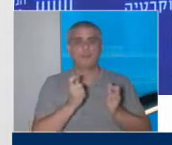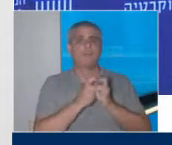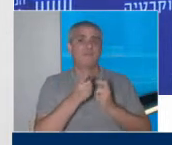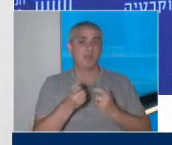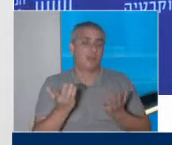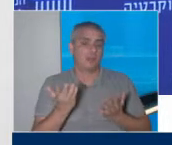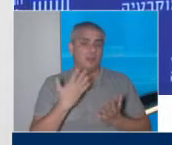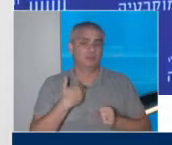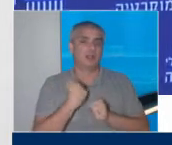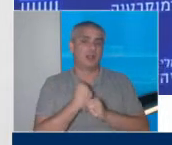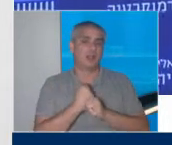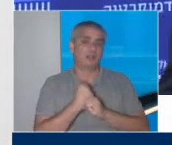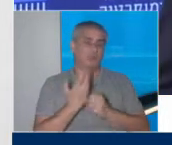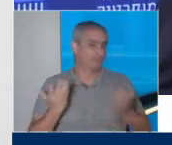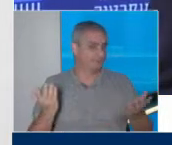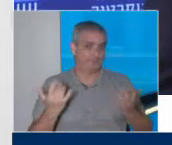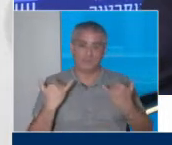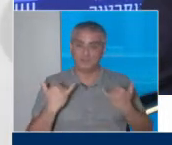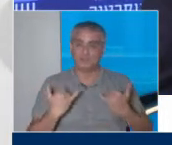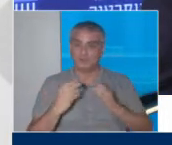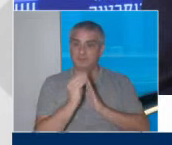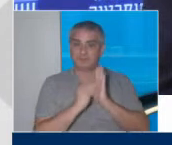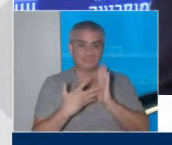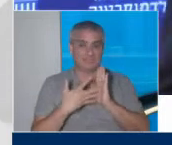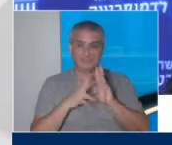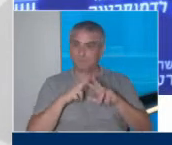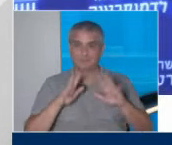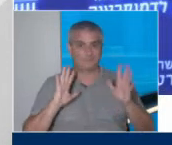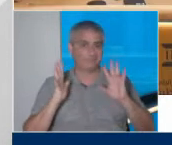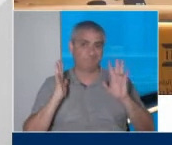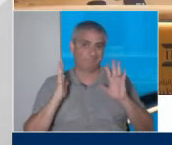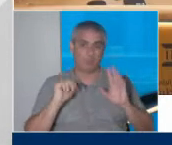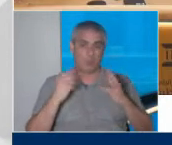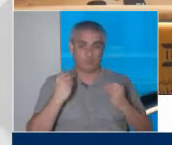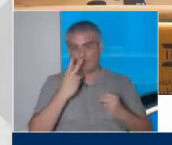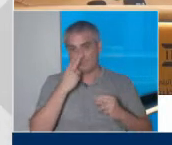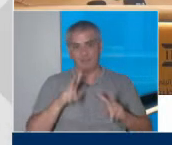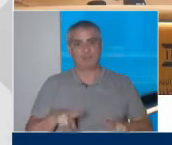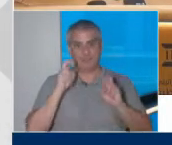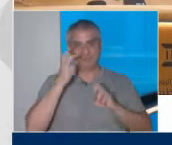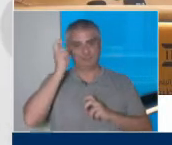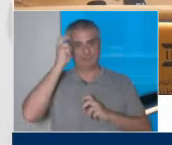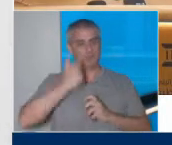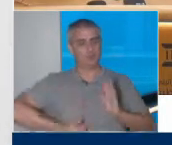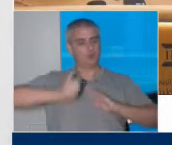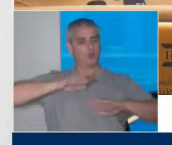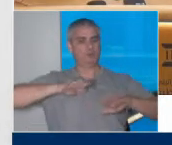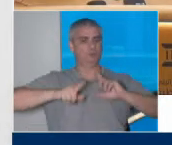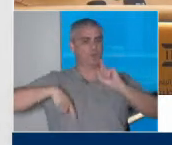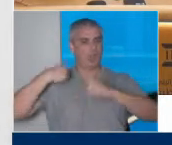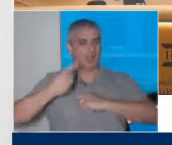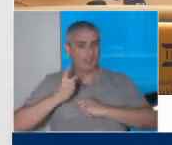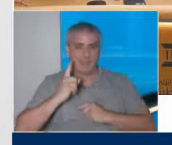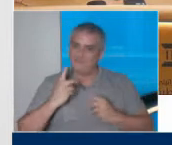הזאת הולכת לעשות, אתה יודע, כרגע בסקרים מצבה לא טוב, הם מנסים למצב את בני גנץ בתור ראש הממשלה הבא,